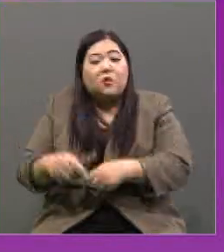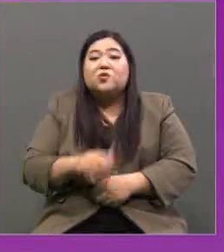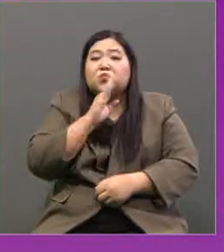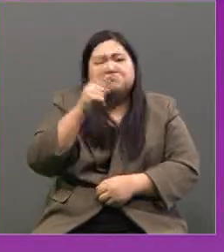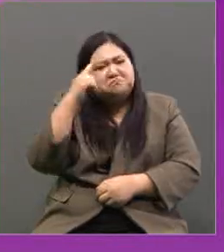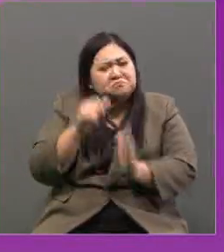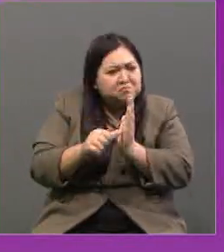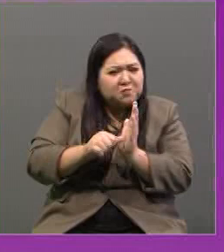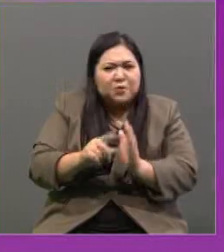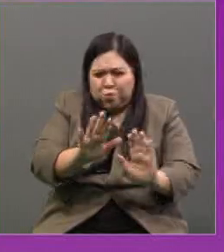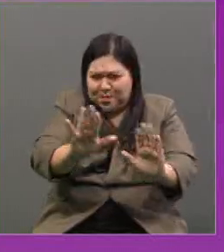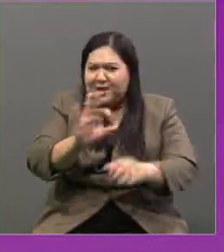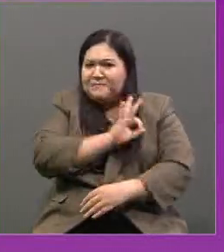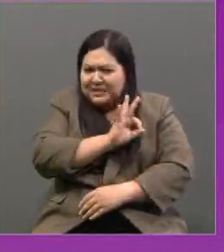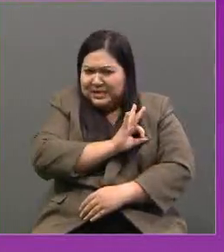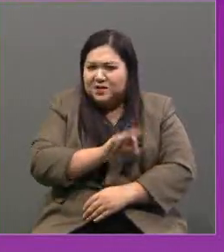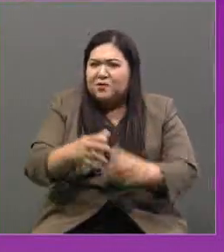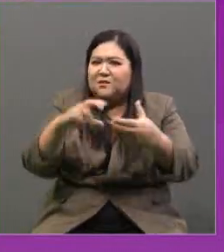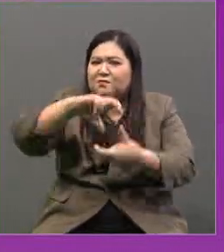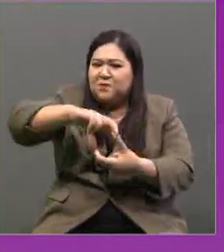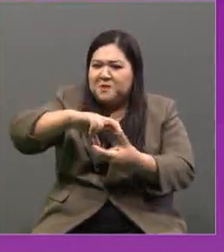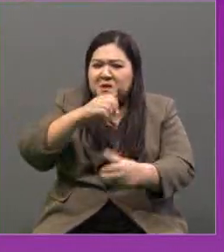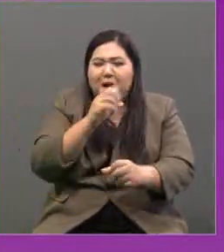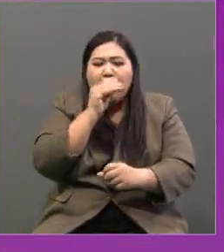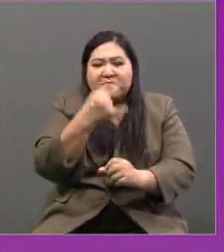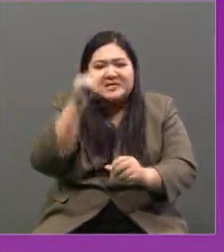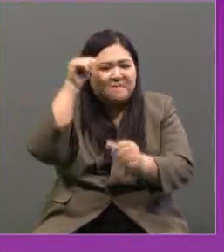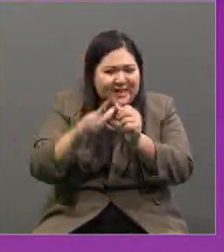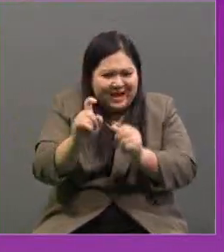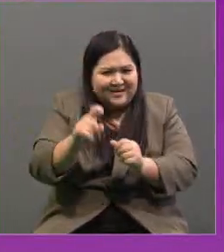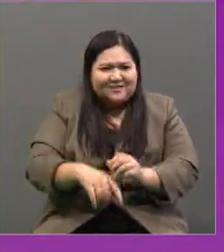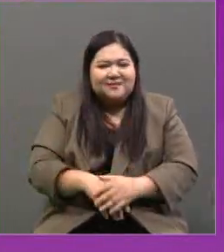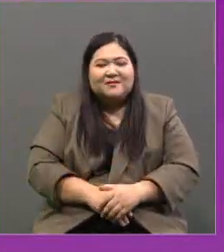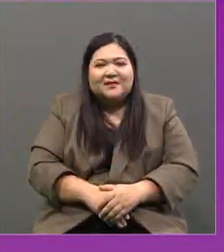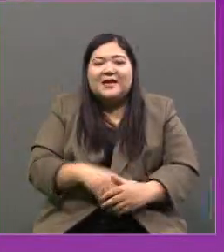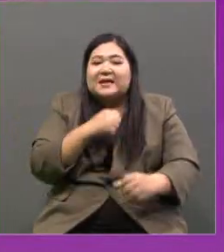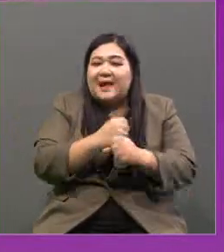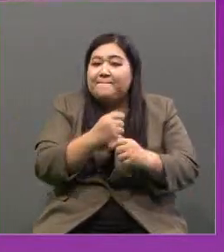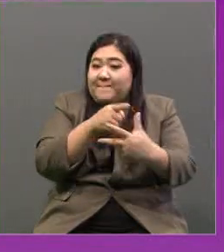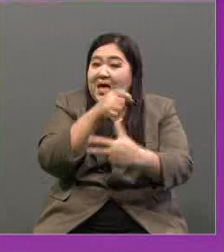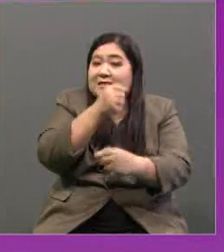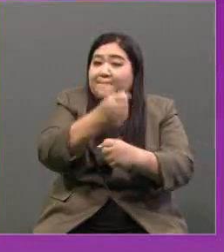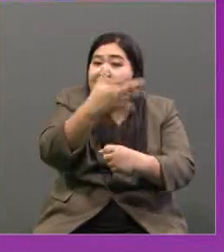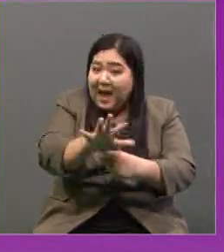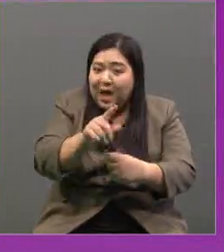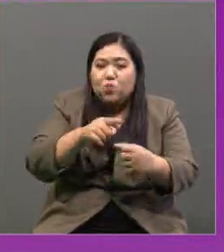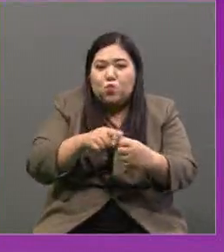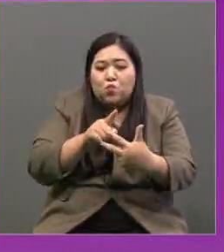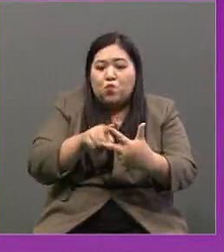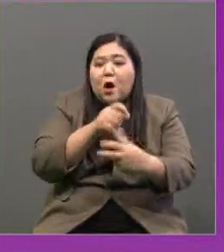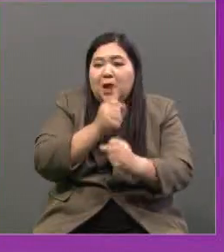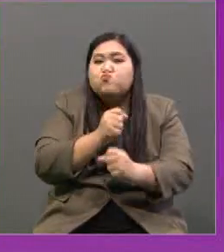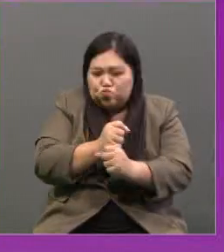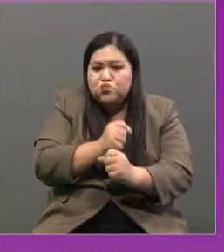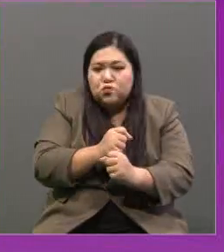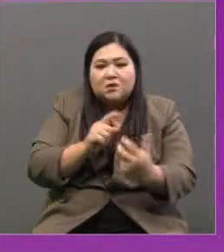างชาติ ต้องท่องนะสมาชิกว่าสมาชิกบางคนยังท่องผิดอยู่เลยนะ เขายังจำกันไม่ได้เลยแต่ทำแล้วทำอยู่ทำต่อนี่แหละเป็นมอตโต้ที่สำคัญของพลเอกประยุ